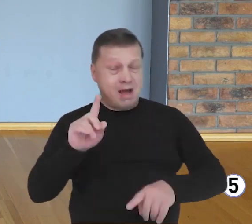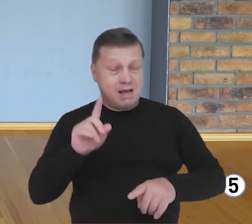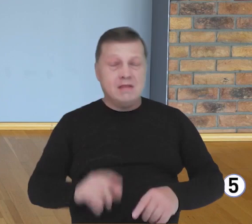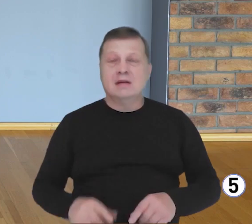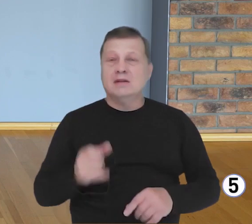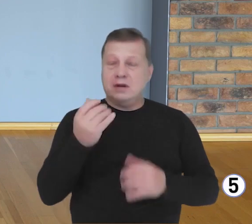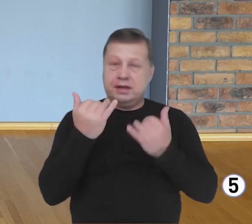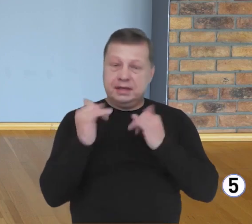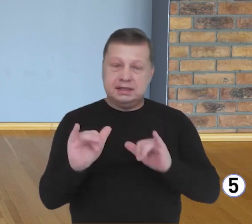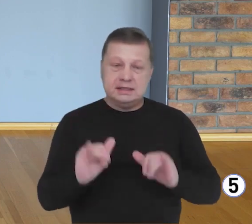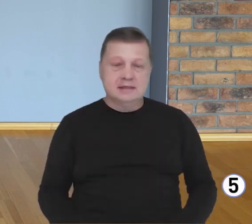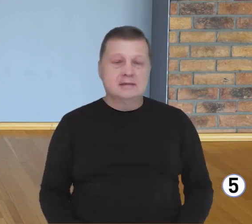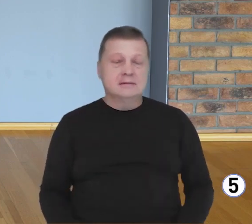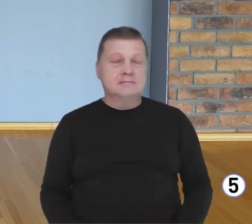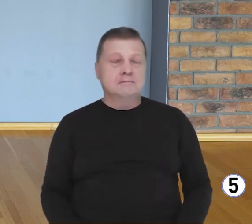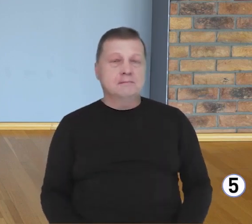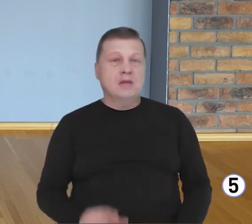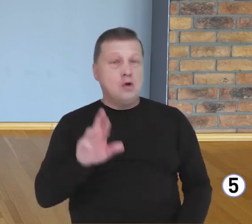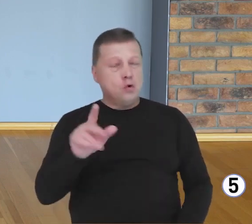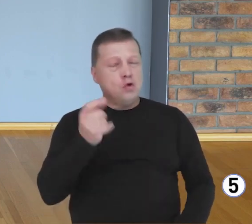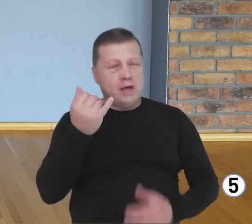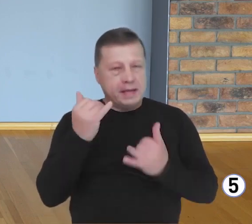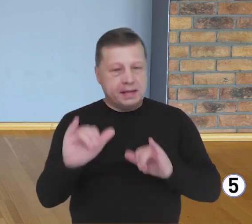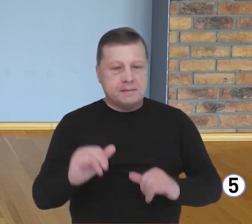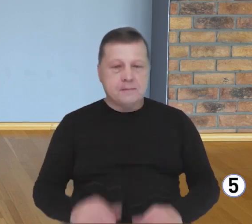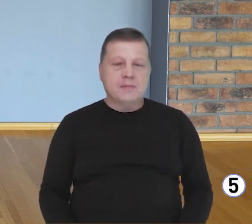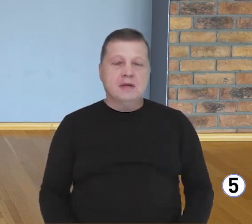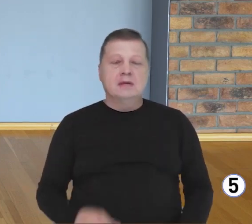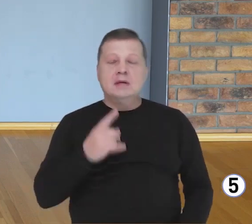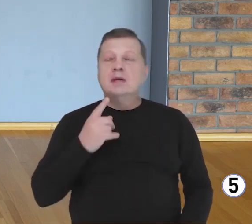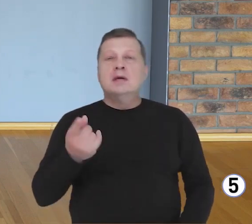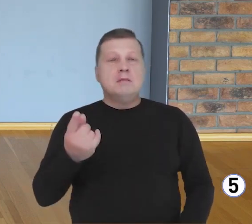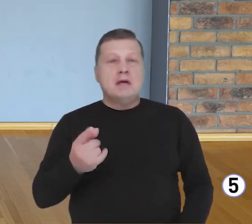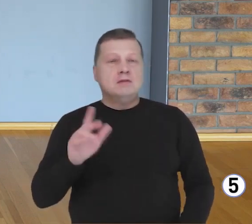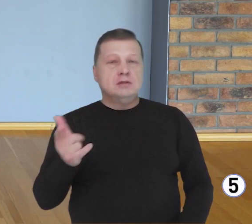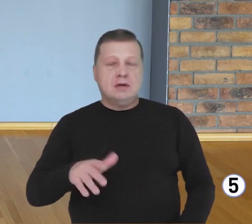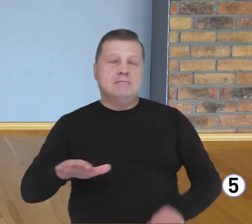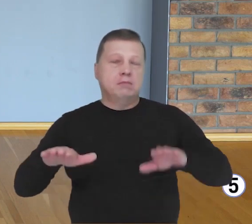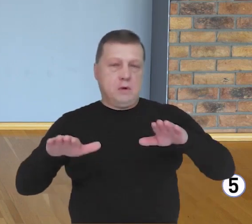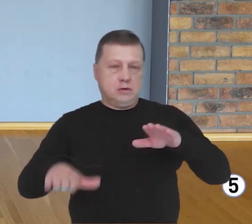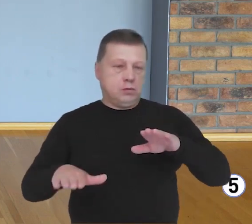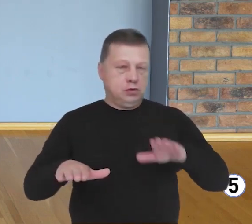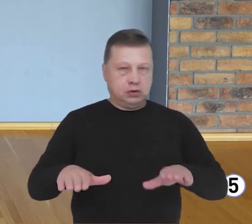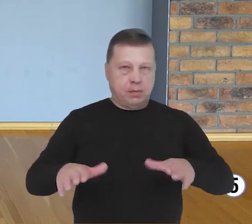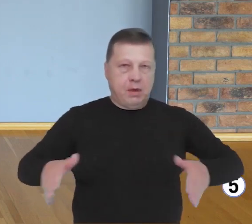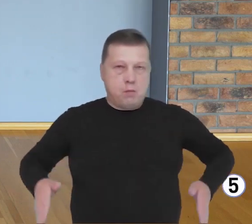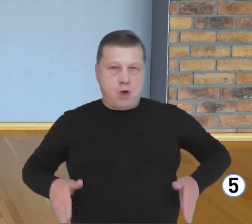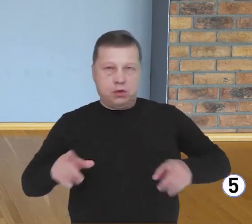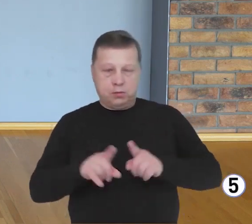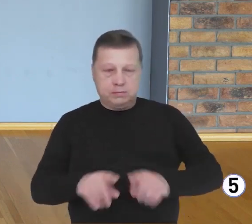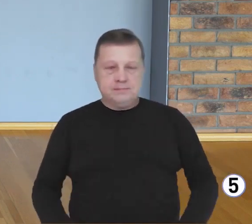półprzysiadu, ale jednak jest inne, wykonujemy troszeczkę inny ruch. Zaczynamy od prawidłowej postawy. Stopy ustawcie na szerokość